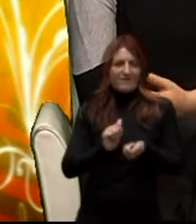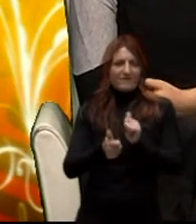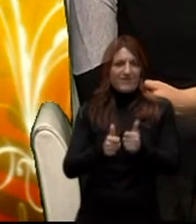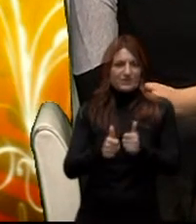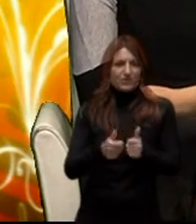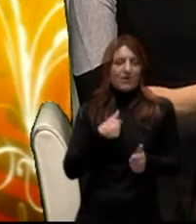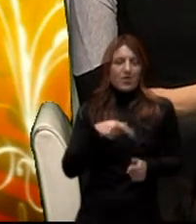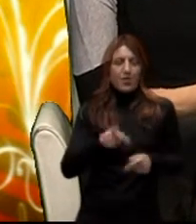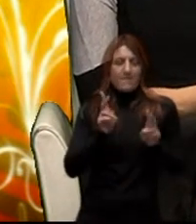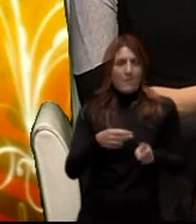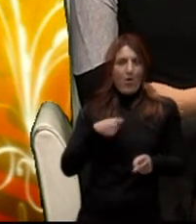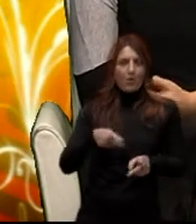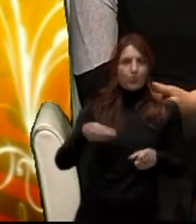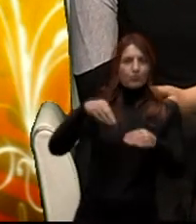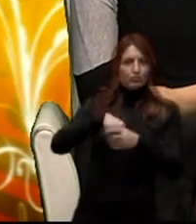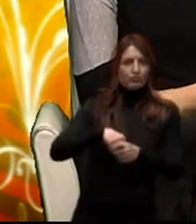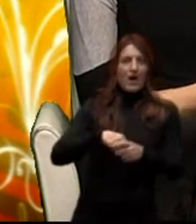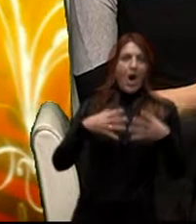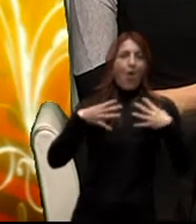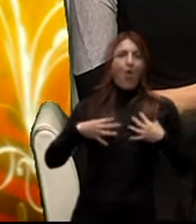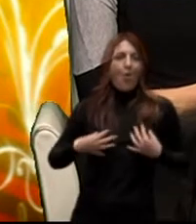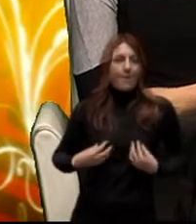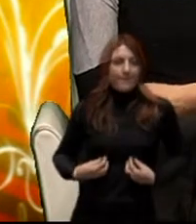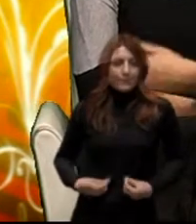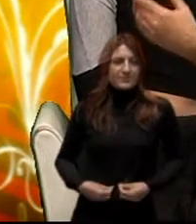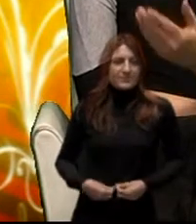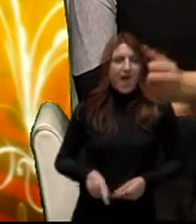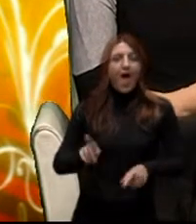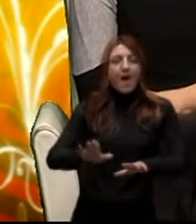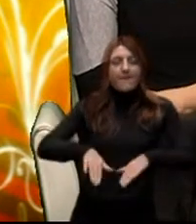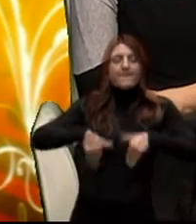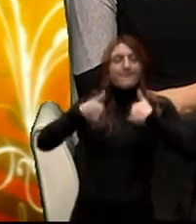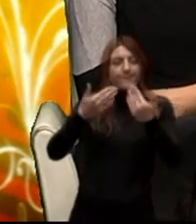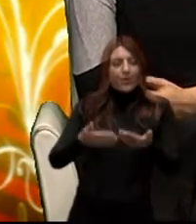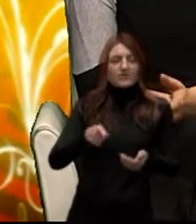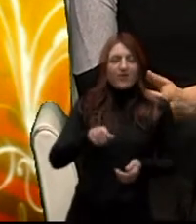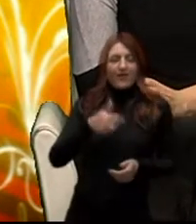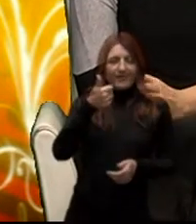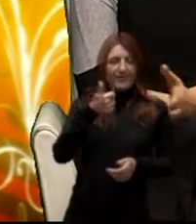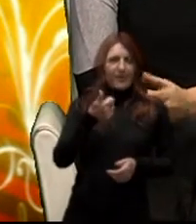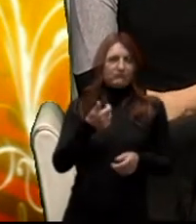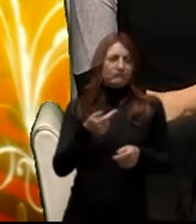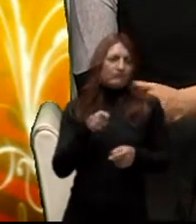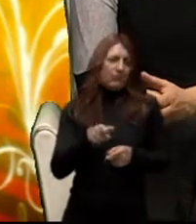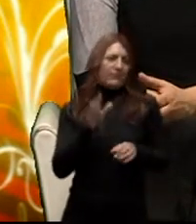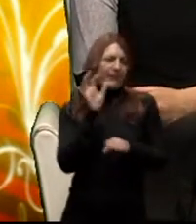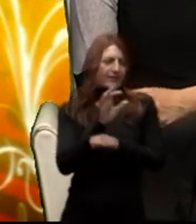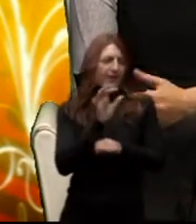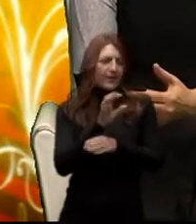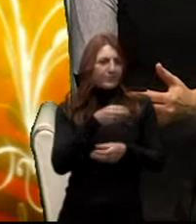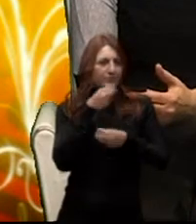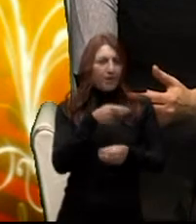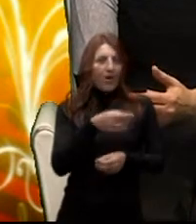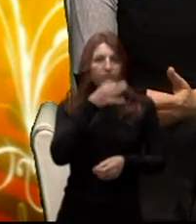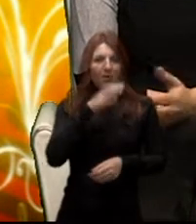mogu djelovati da dođe do opuštanja do tog dijela i ona nakon tog, recimo, jednog fizioterapijskog tretmana